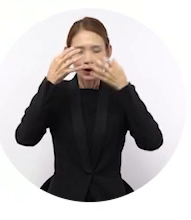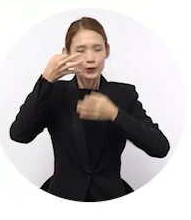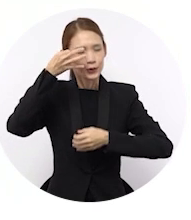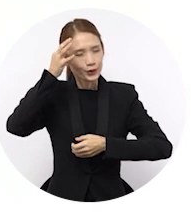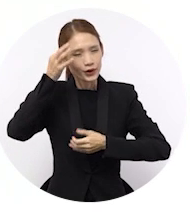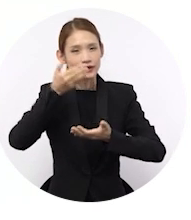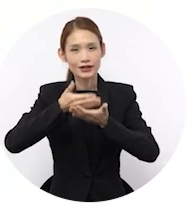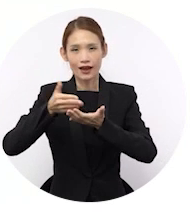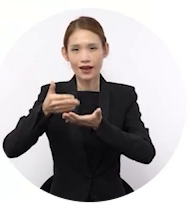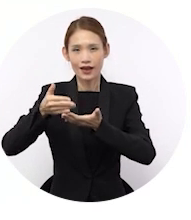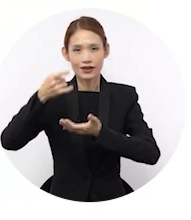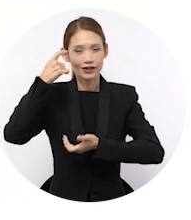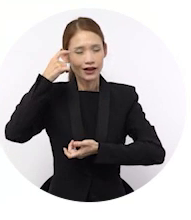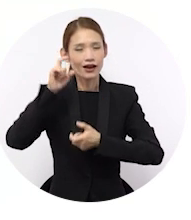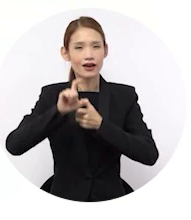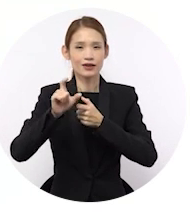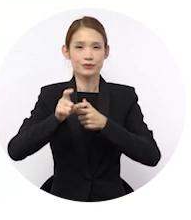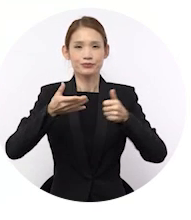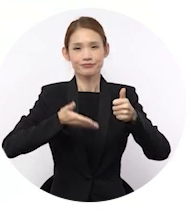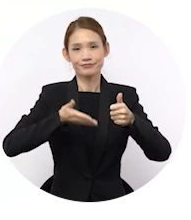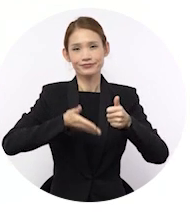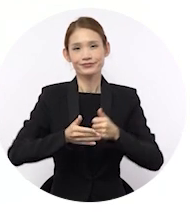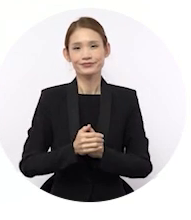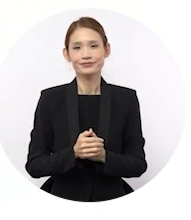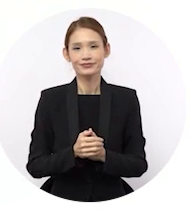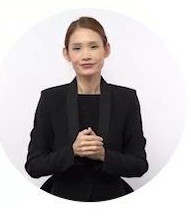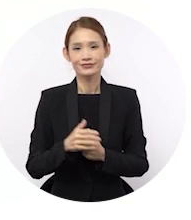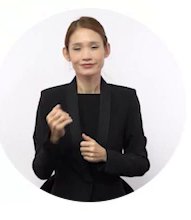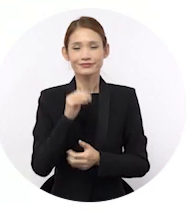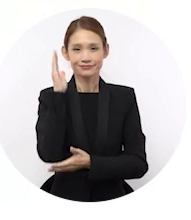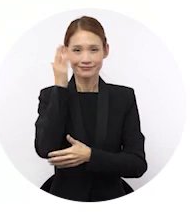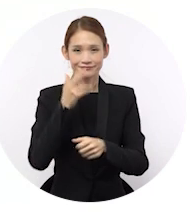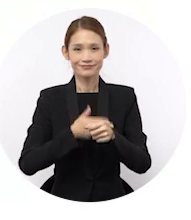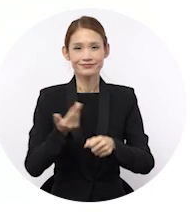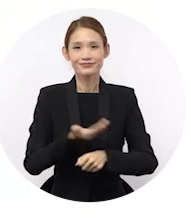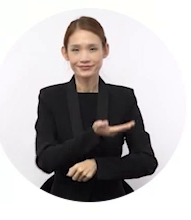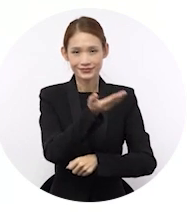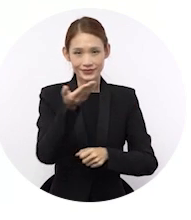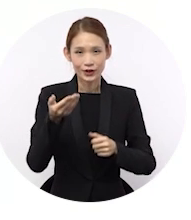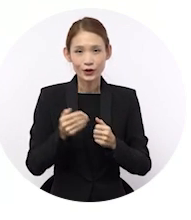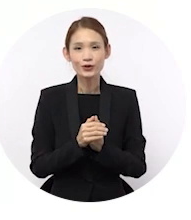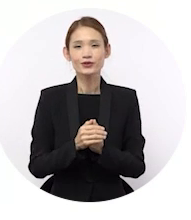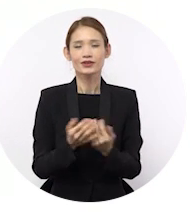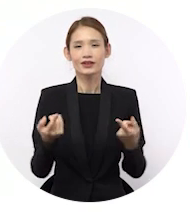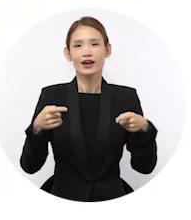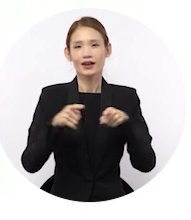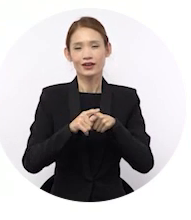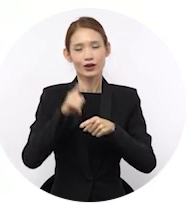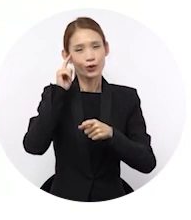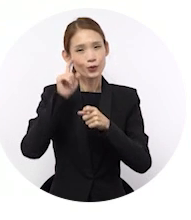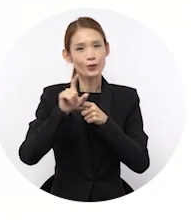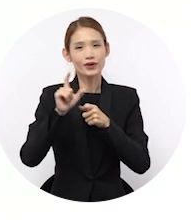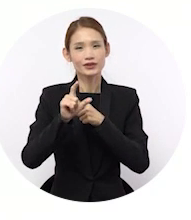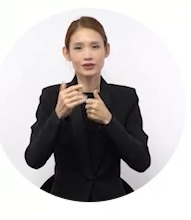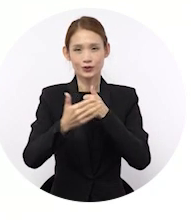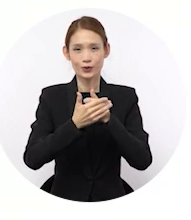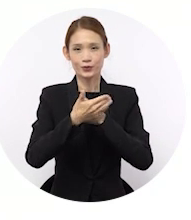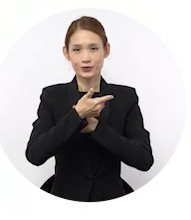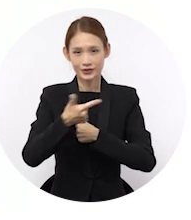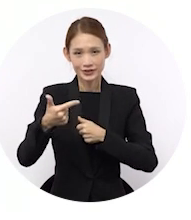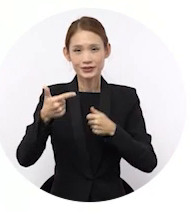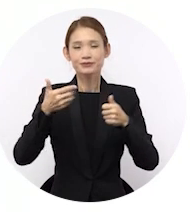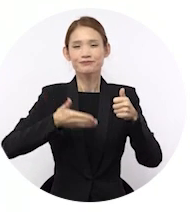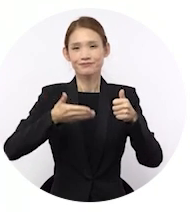새롭게 그려보고 생각해 보실 수 있게 되면 좋겠어요. 아, 이 시간이 여러분들의 그런 과정에 도움이 되는